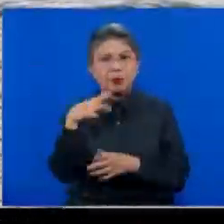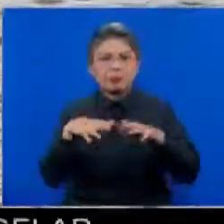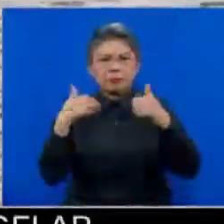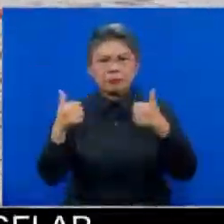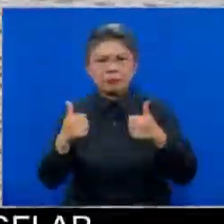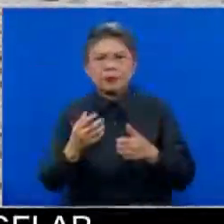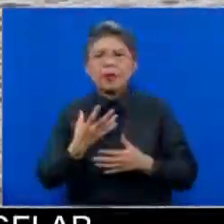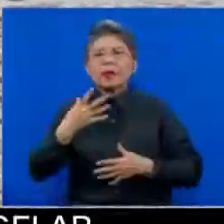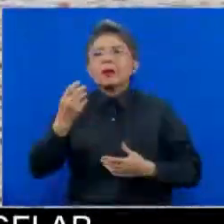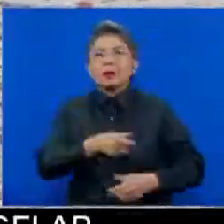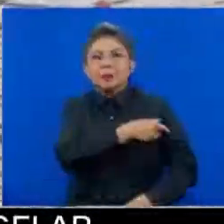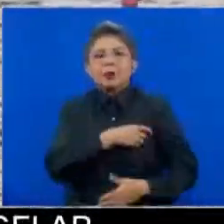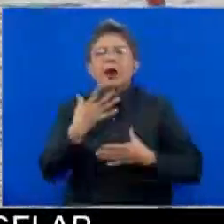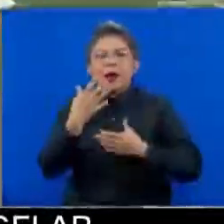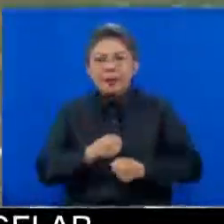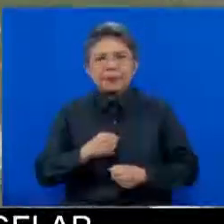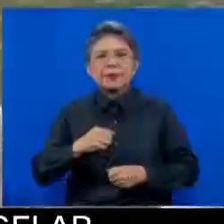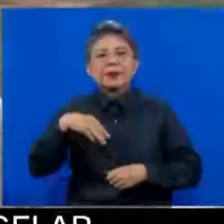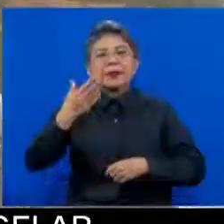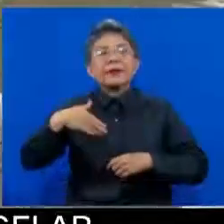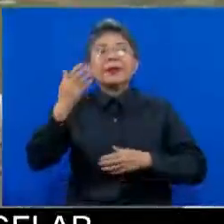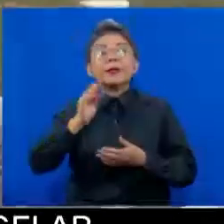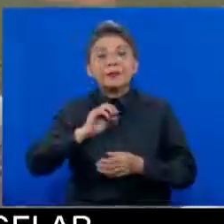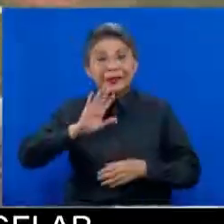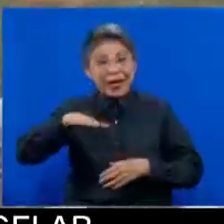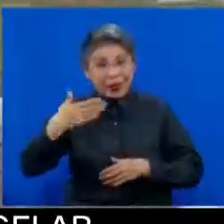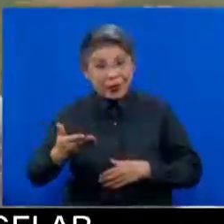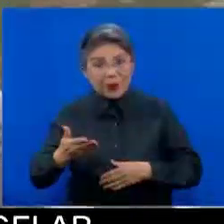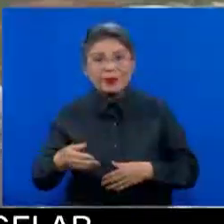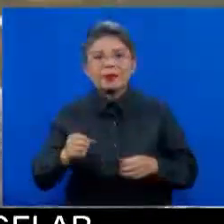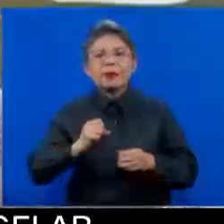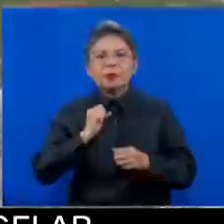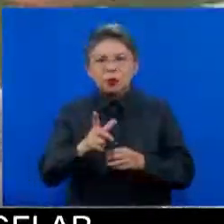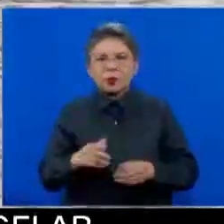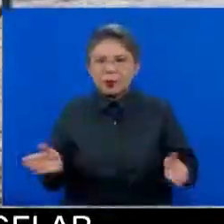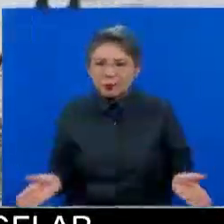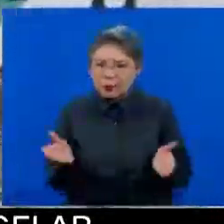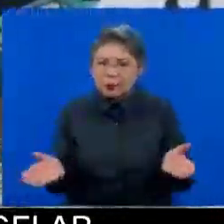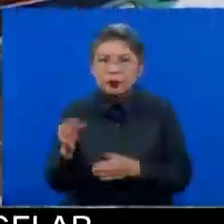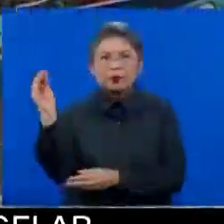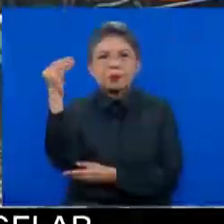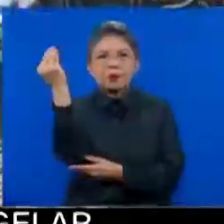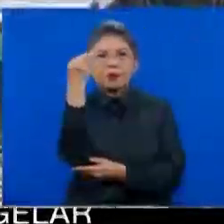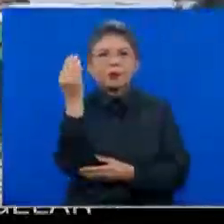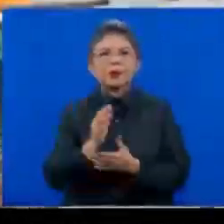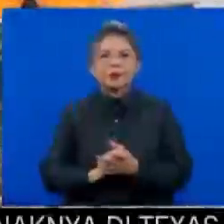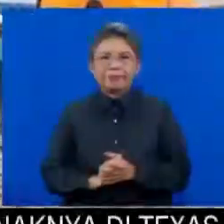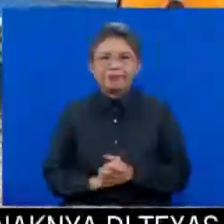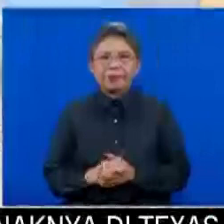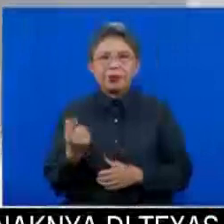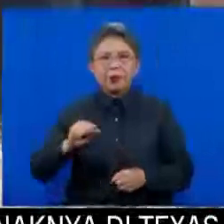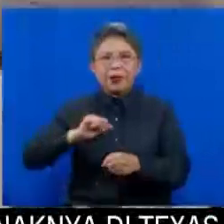Festival Perahu Dayung rutin digelar setiap tahun untuk membangkitkan ekonomi desa pasca pandemi COVID-19.